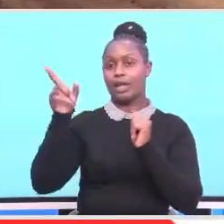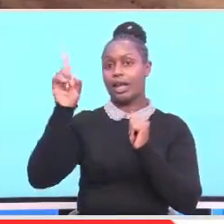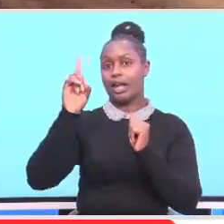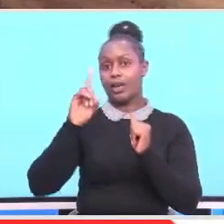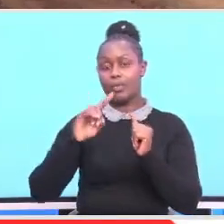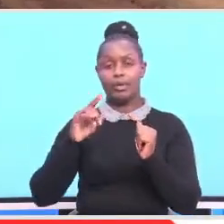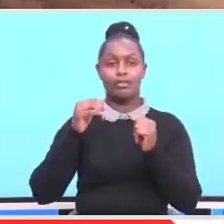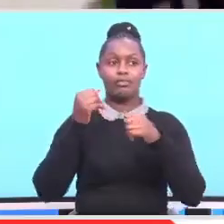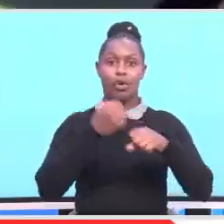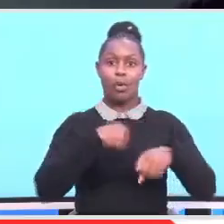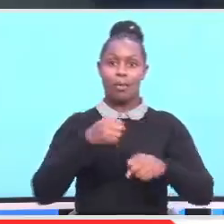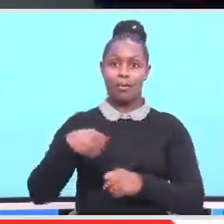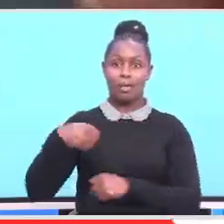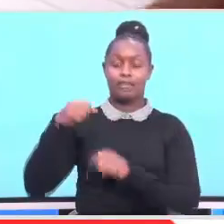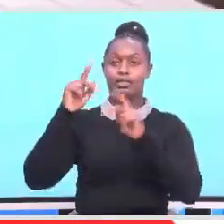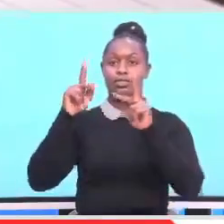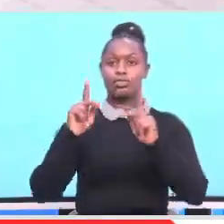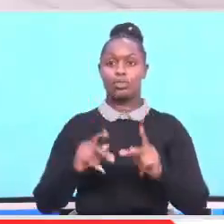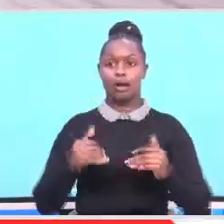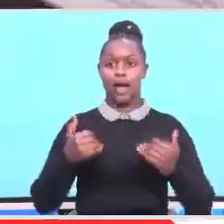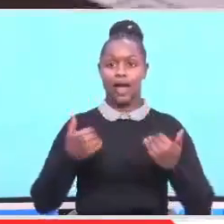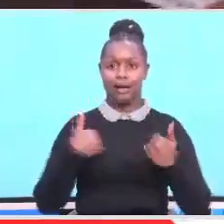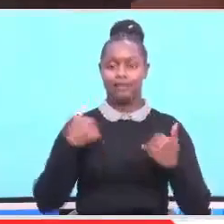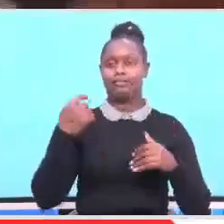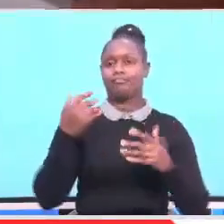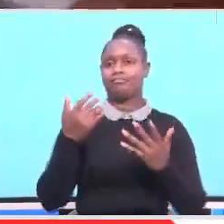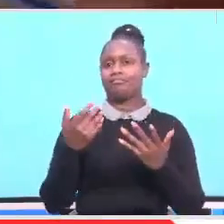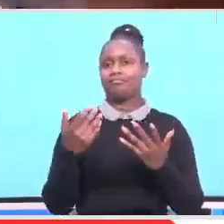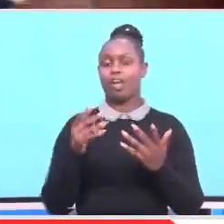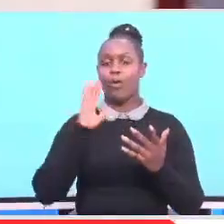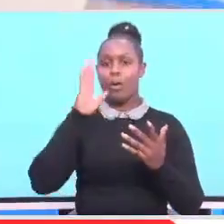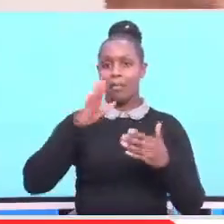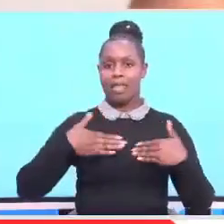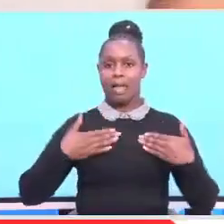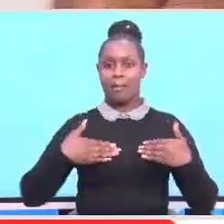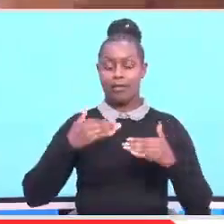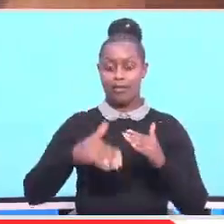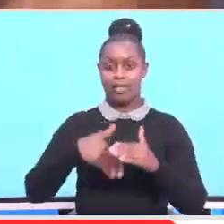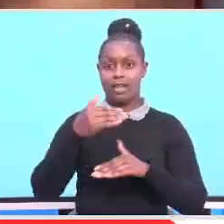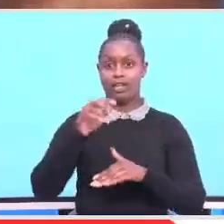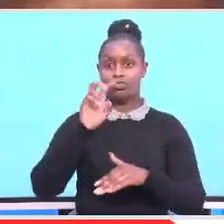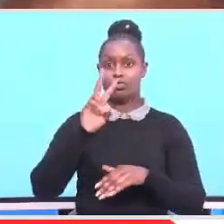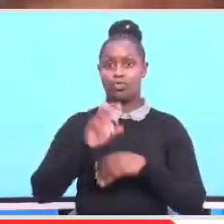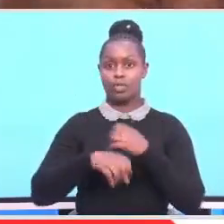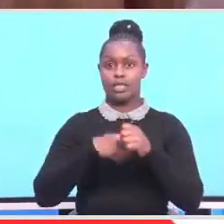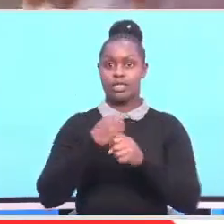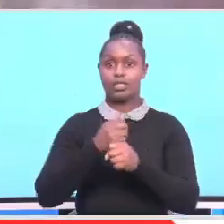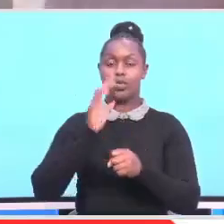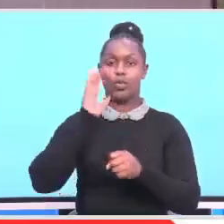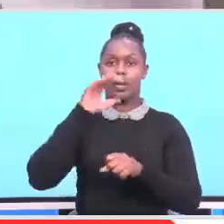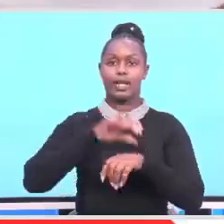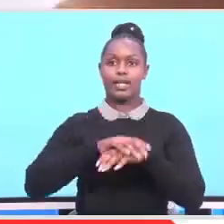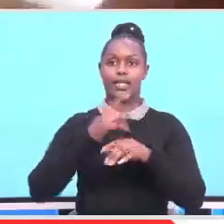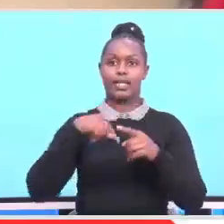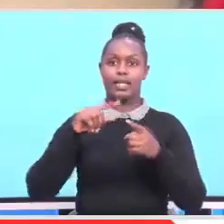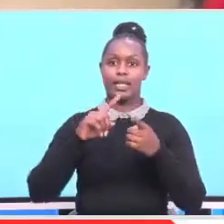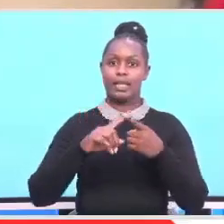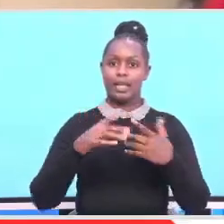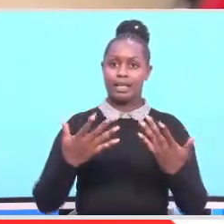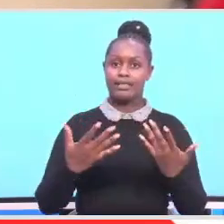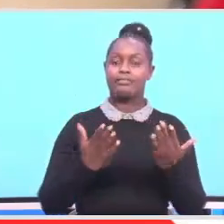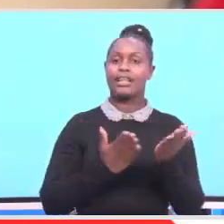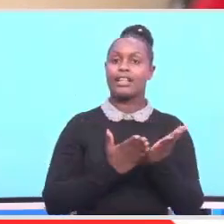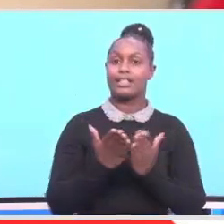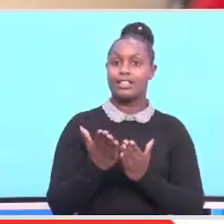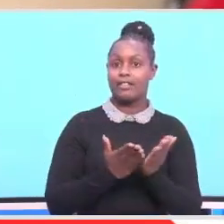nyinginezo wana kila sababu ya kutabasamu, kwani kwa miaka miwili ijayo wataweza kupokea huduma za afya ya uzazi na huduma za